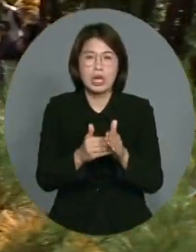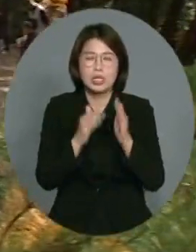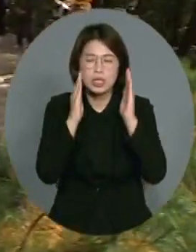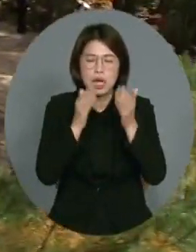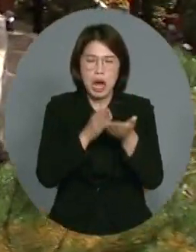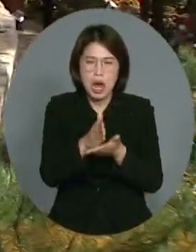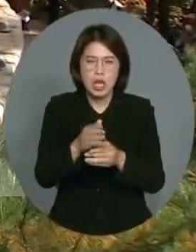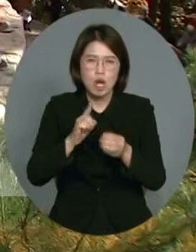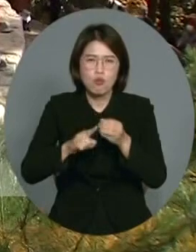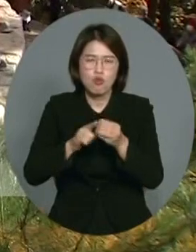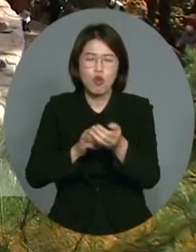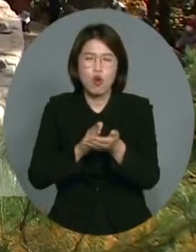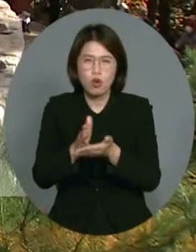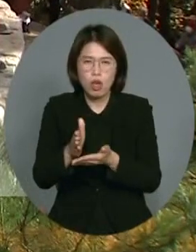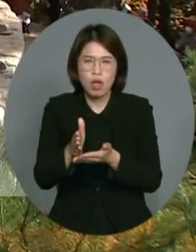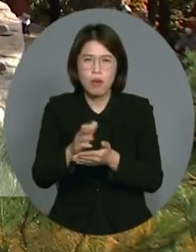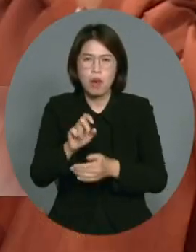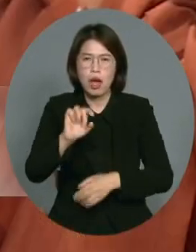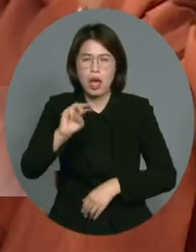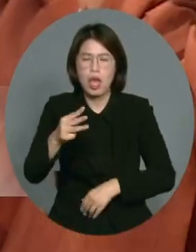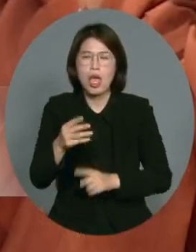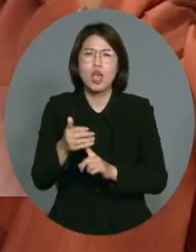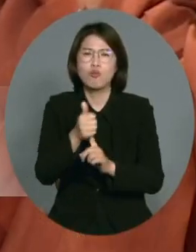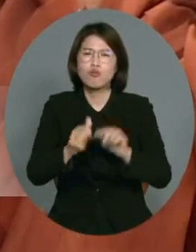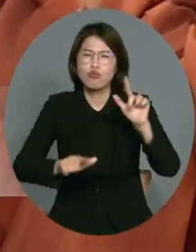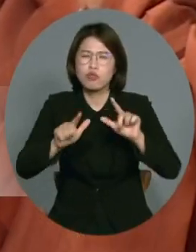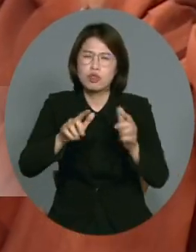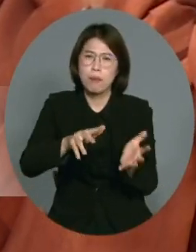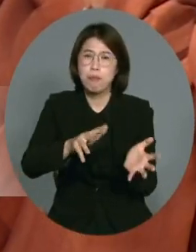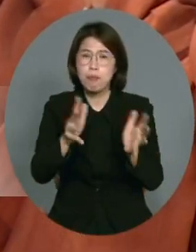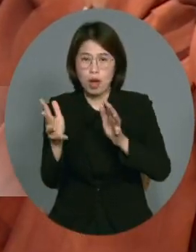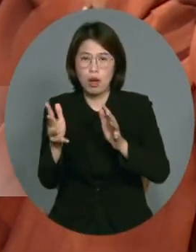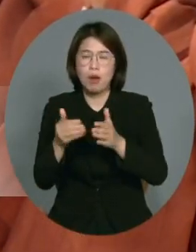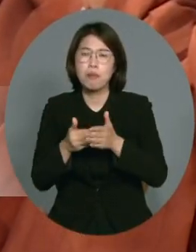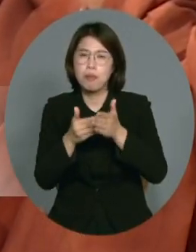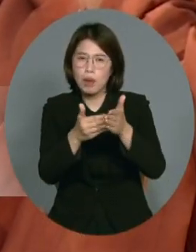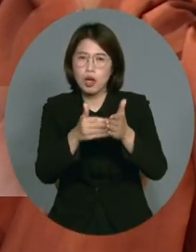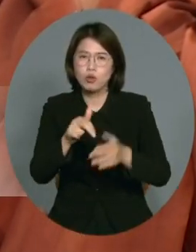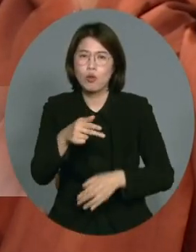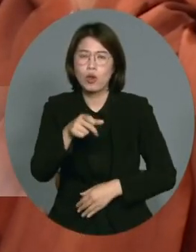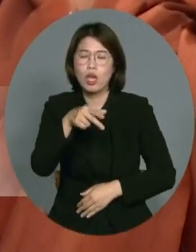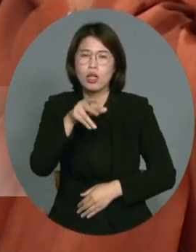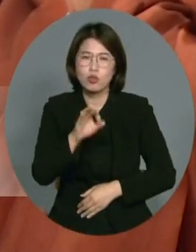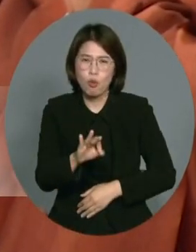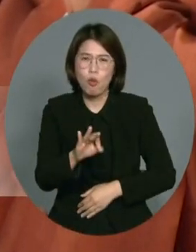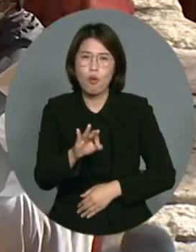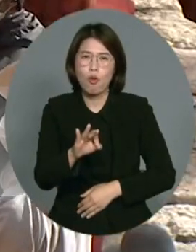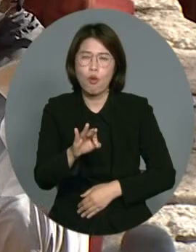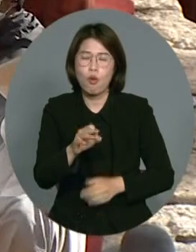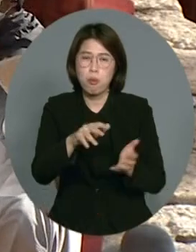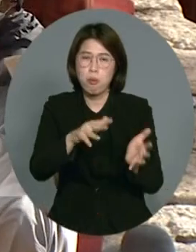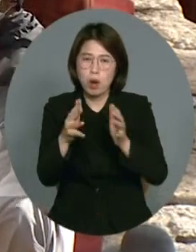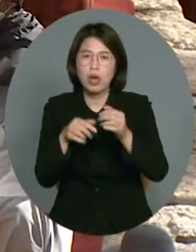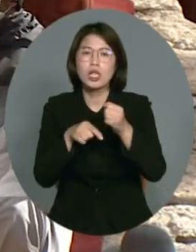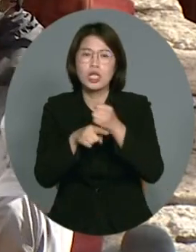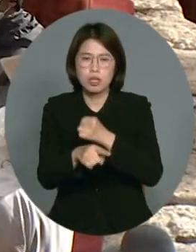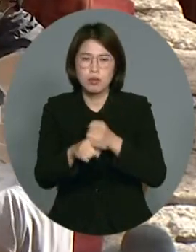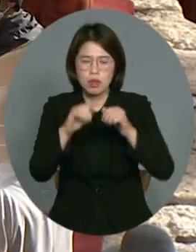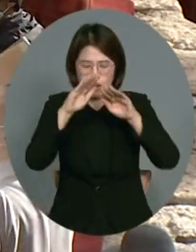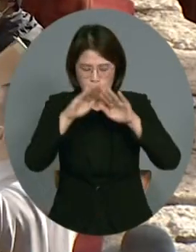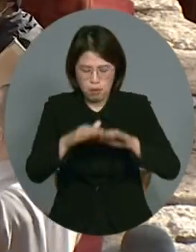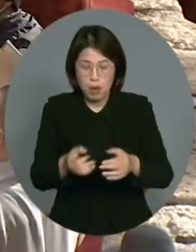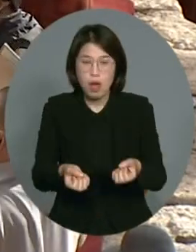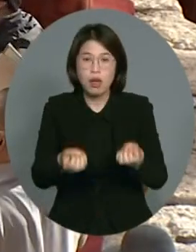불교계는 11곡 마애불을 바로 세우자는 의견을 제시했고 조계종은 마애불을 바로 세운다는 의미에